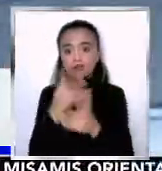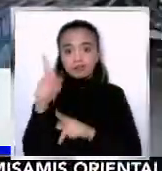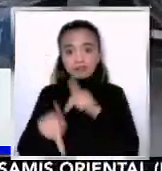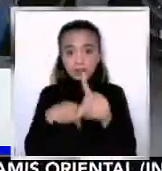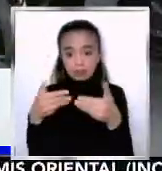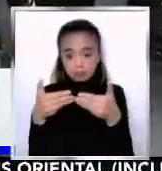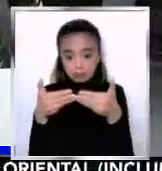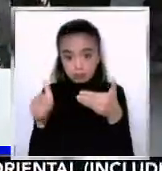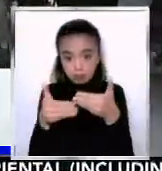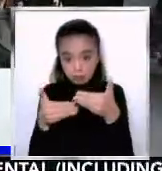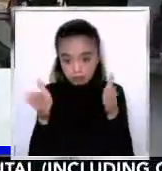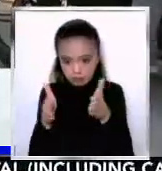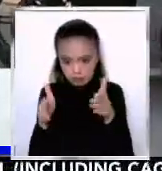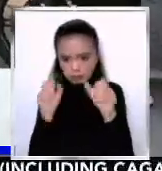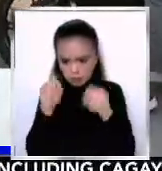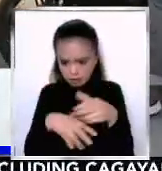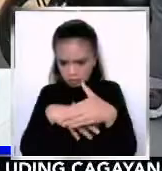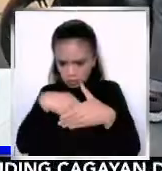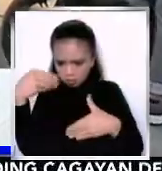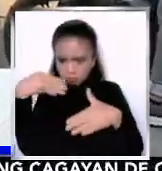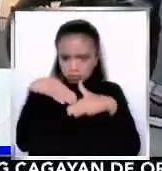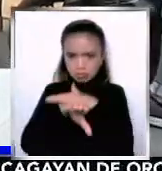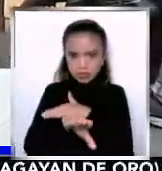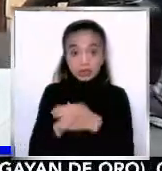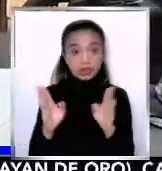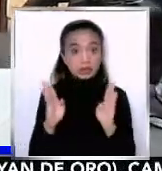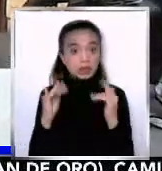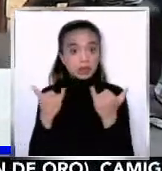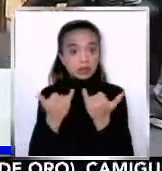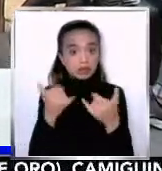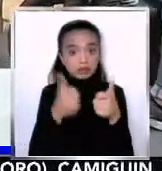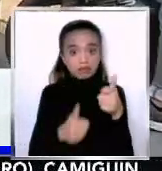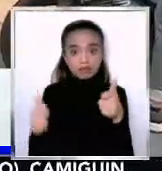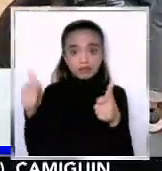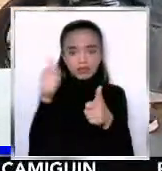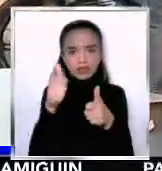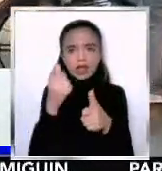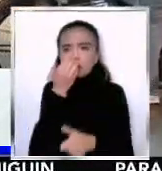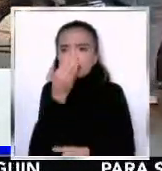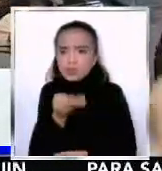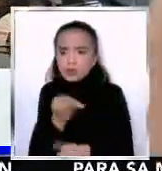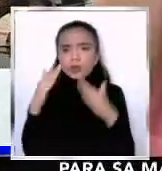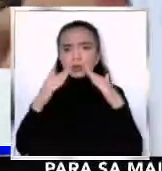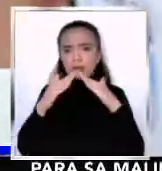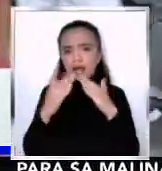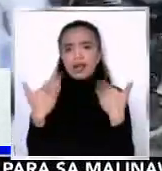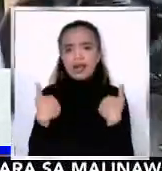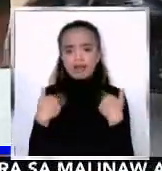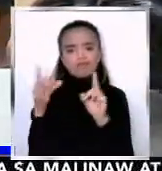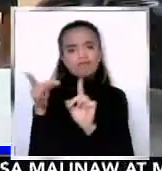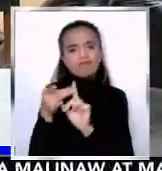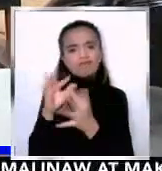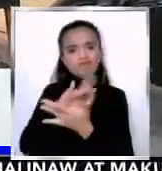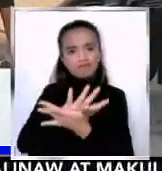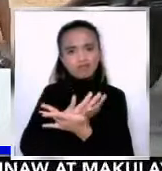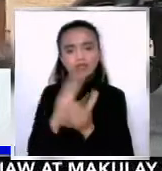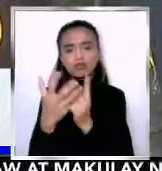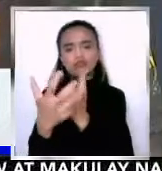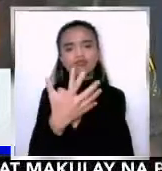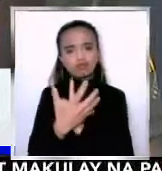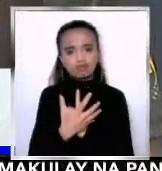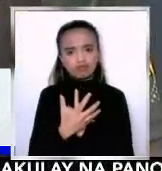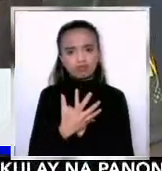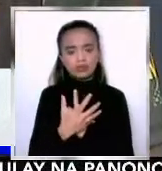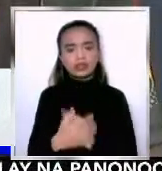lugar. Ayon sa kapitan ng barangay, may ilang bahay lang naman sa looban ang may mga positibo at doon na nagka-quarantine. Ang ginawa po